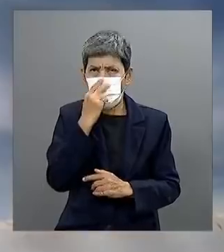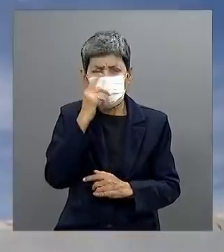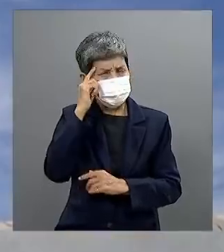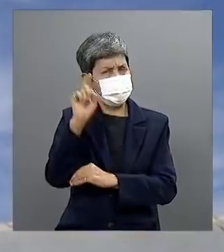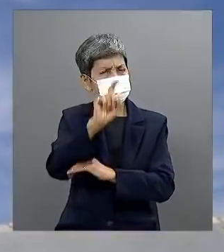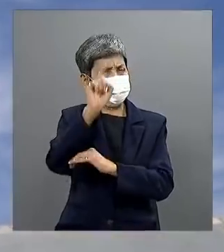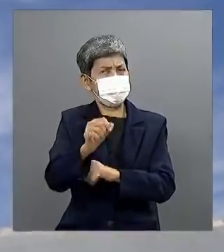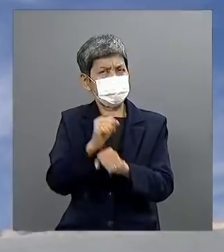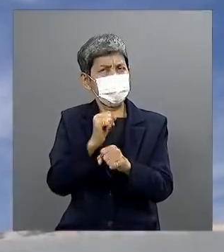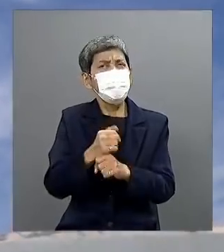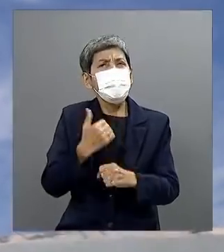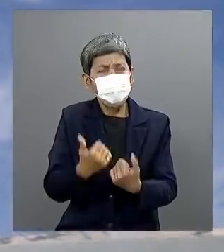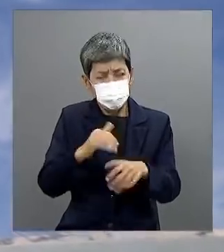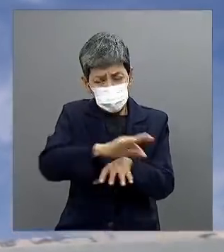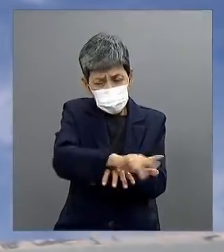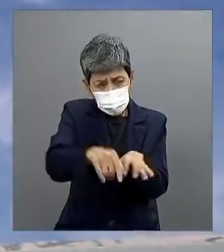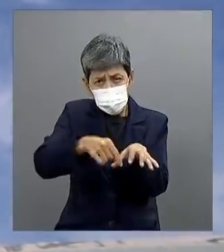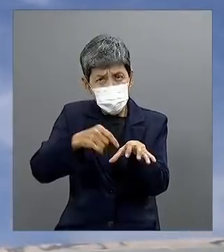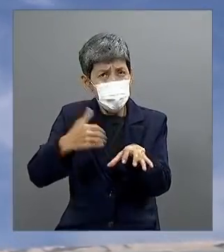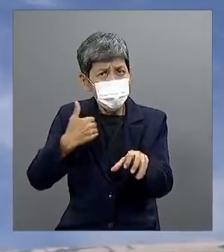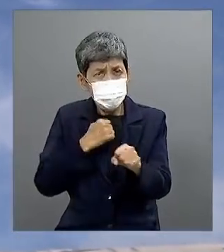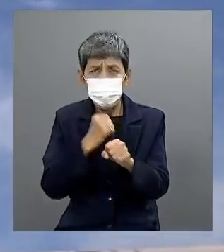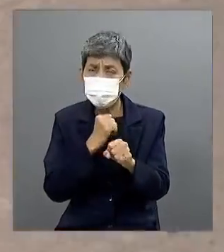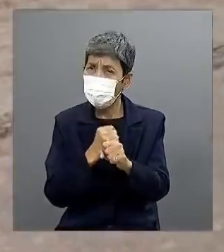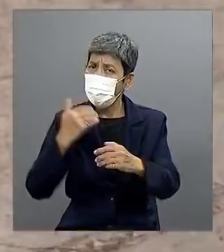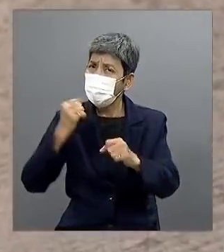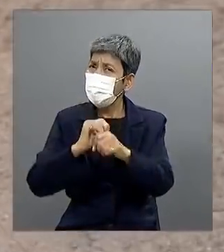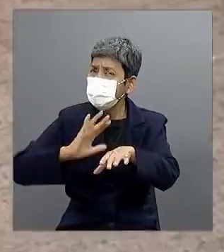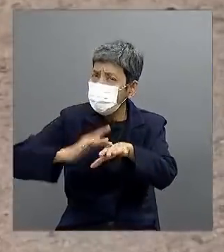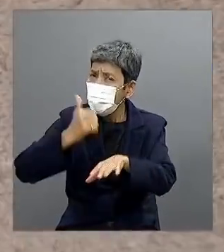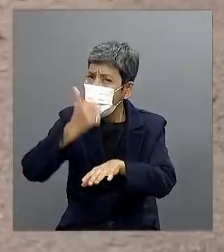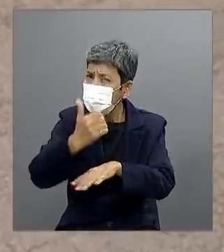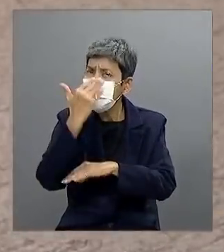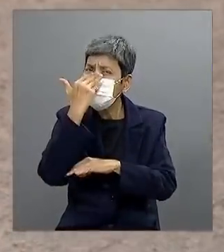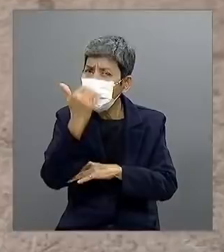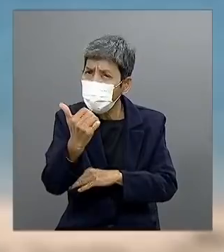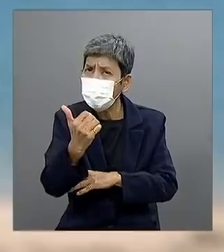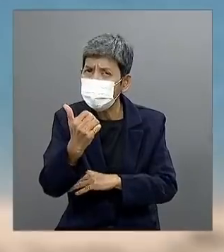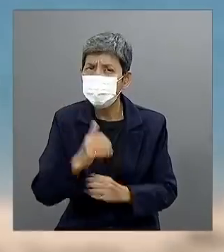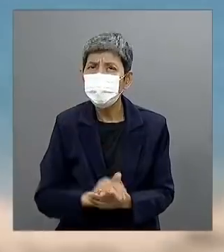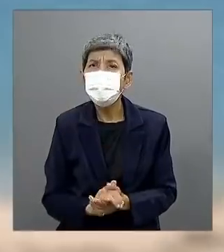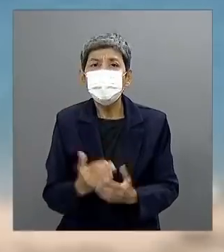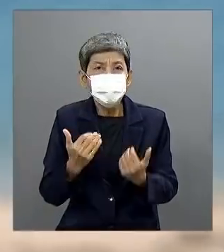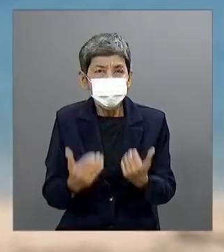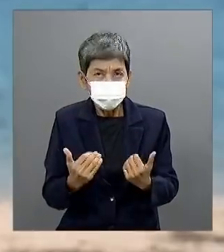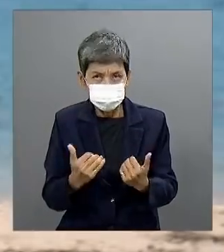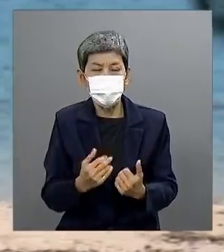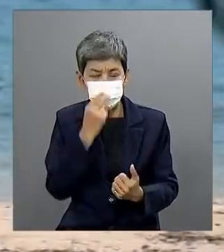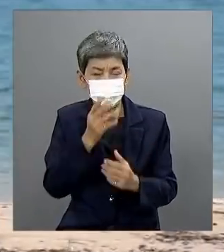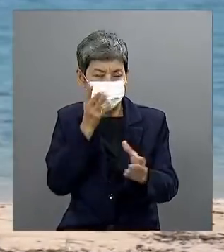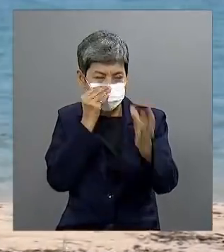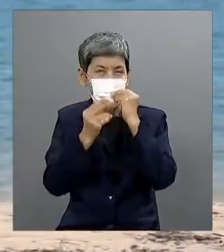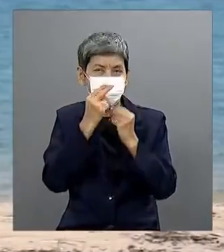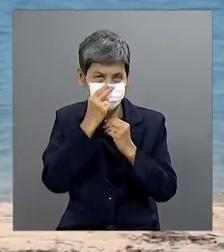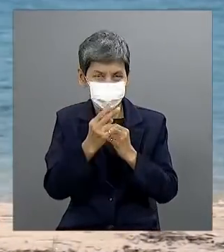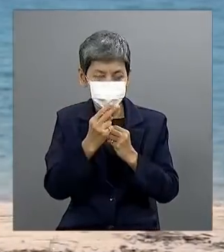ำไมเกาะแห่งนี้ถึงกลายมาเป็นพิพิธภัณฑ์ธรรมชาติวิทยาเกาะและทะเลไทยได้วันนี้เรามาหาคำตอบกันกับท่านรองผู้บั